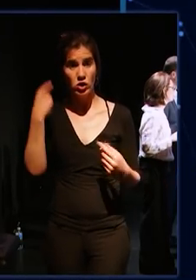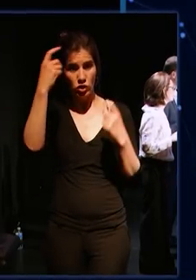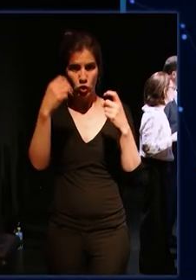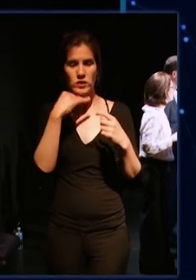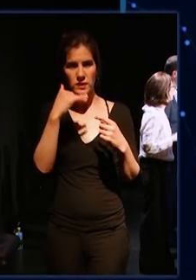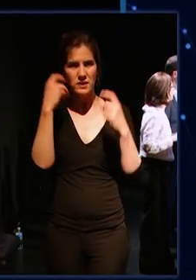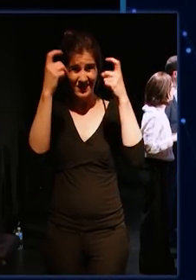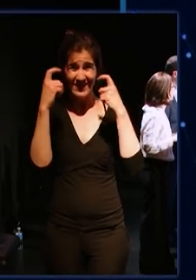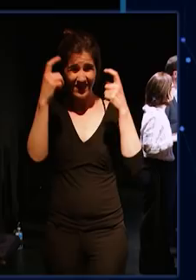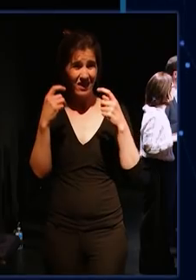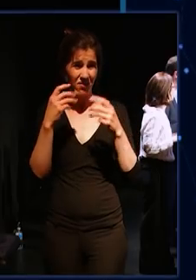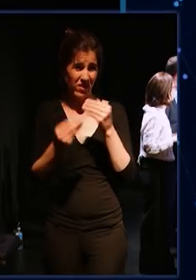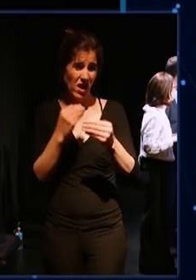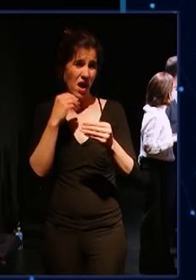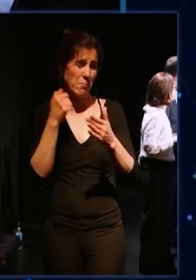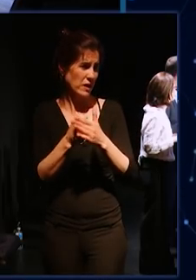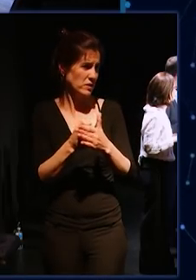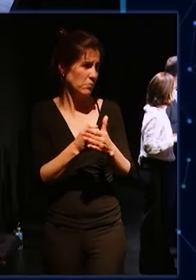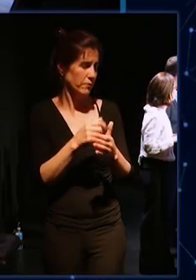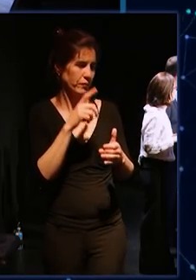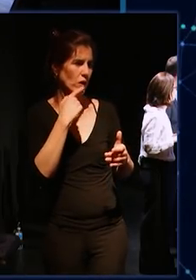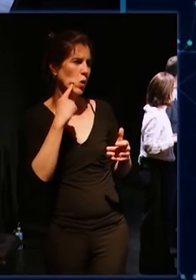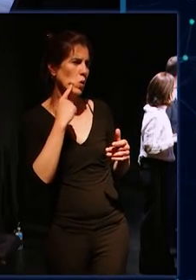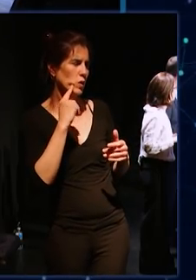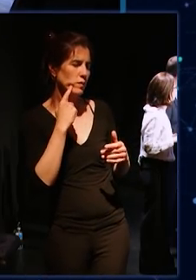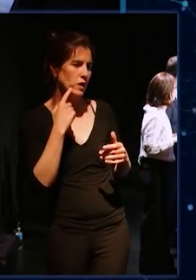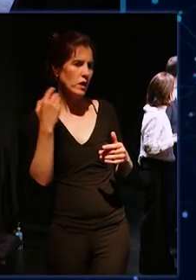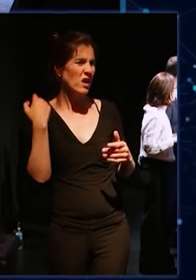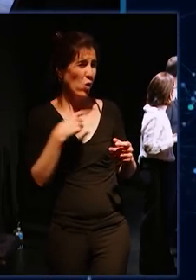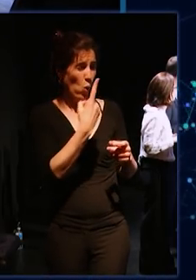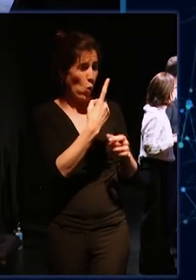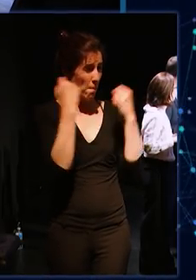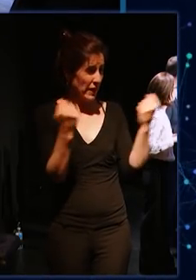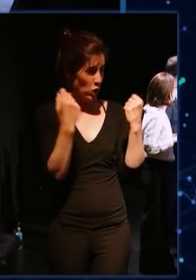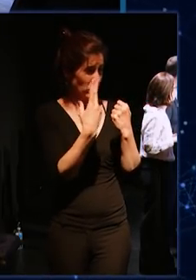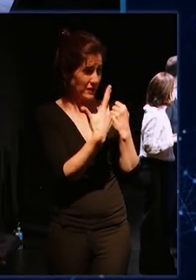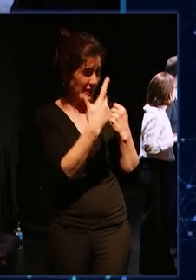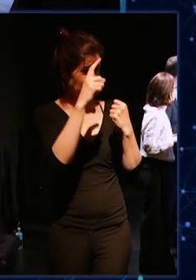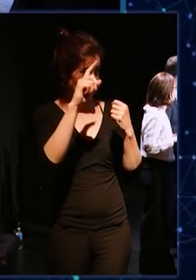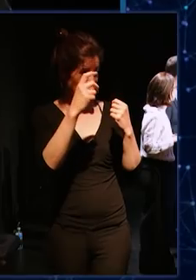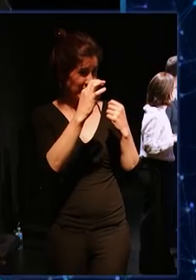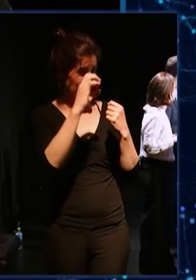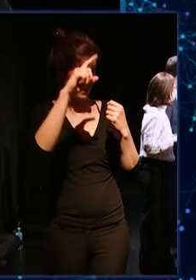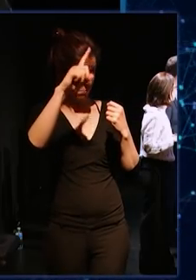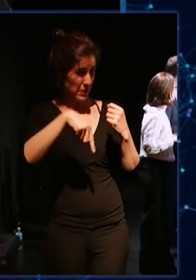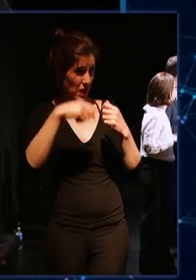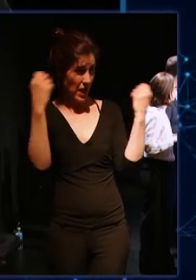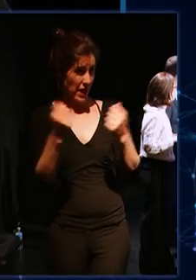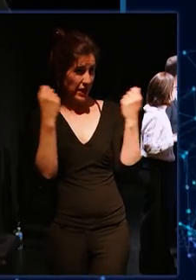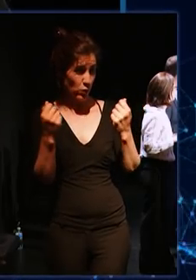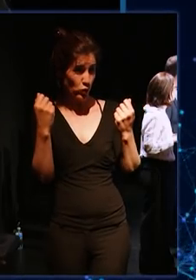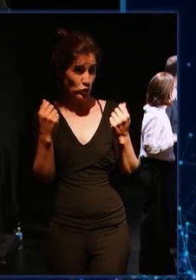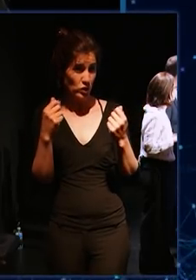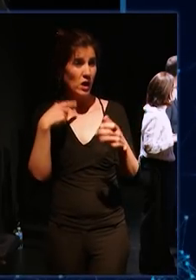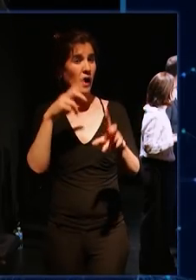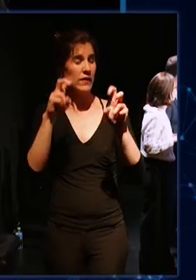puede, pero... Sí, però ho podem fer tot, però hem dit 1.300.000 euros enguany d'inversió en esports. Abans d'anar a habitatge dèiem, oh,